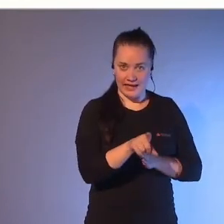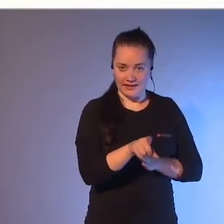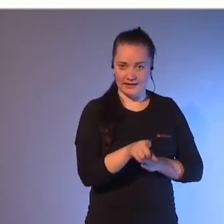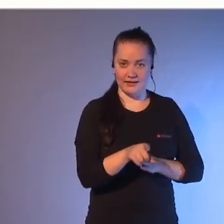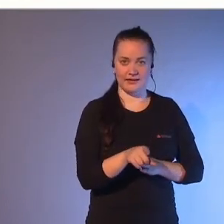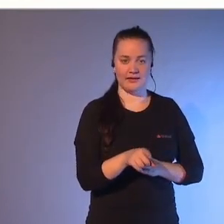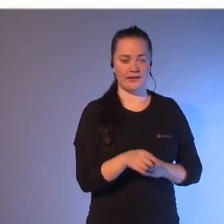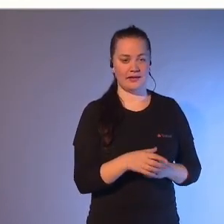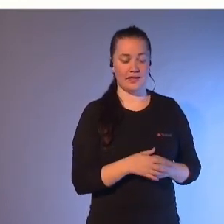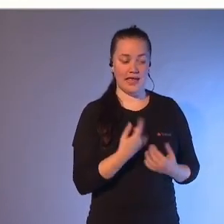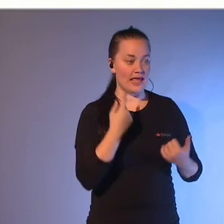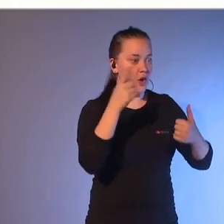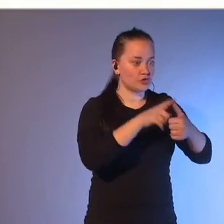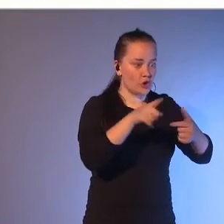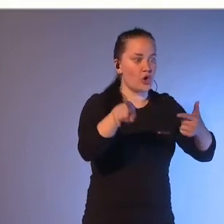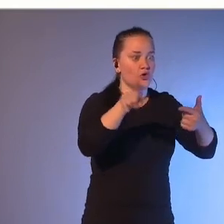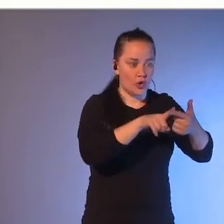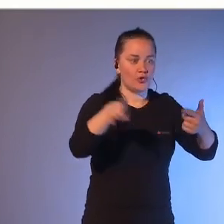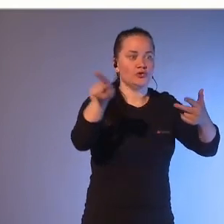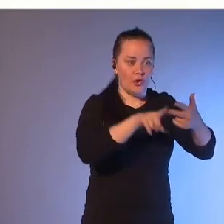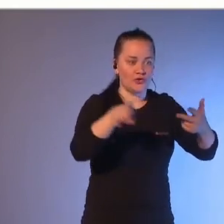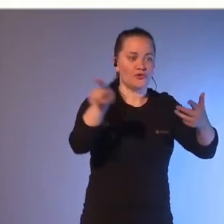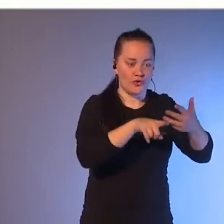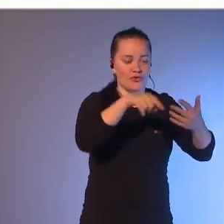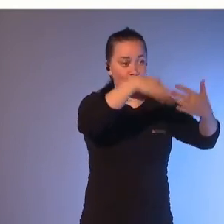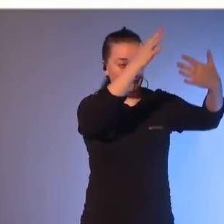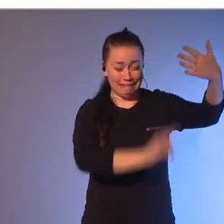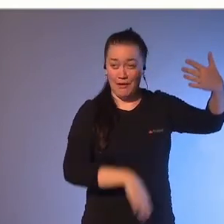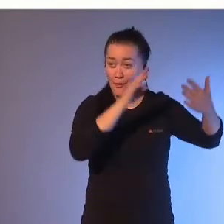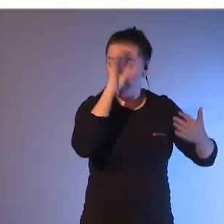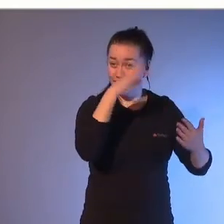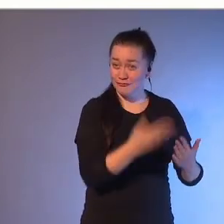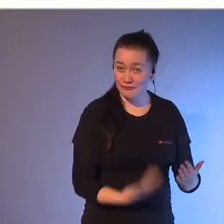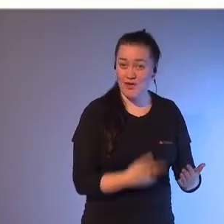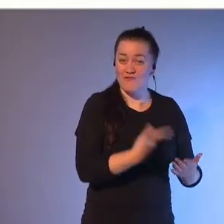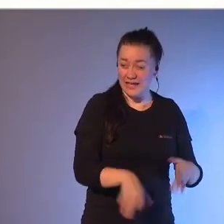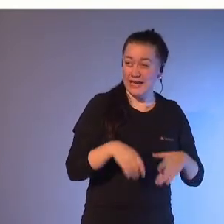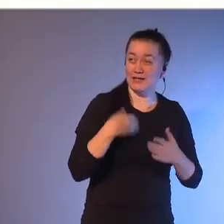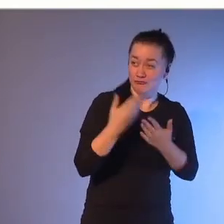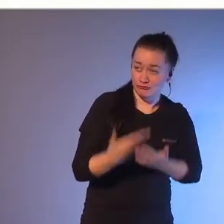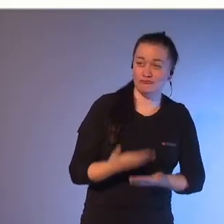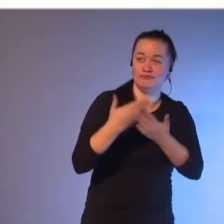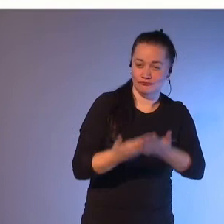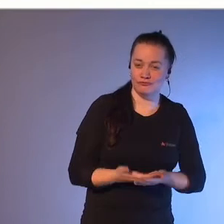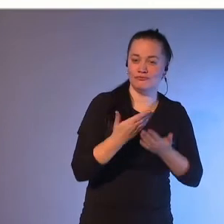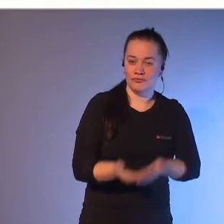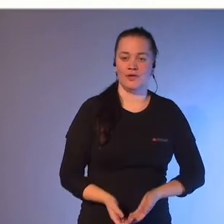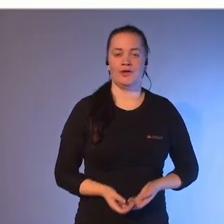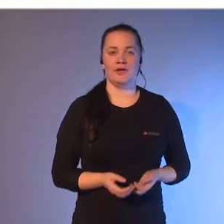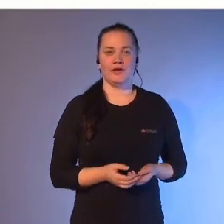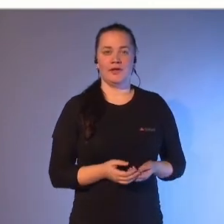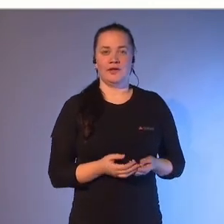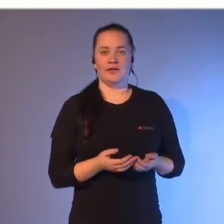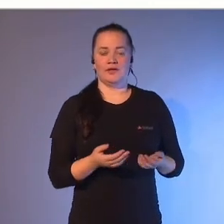det, du kan gjøre sånn og sånn, og ikke nok med det, sant? Han selte inn og selte inn og selte inn. Og